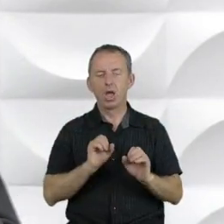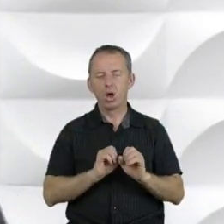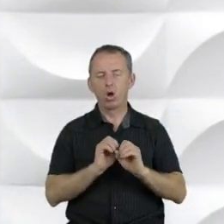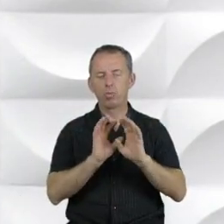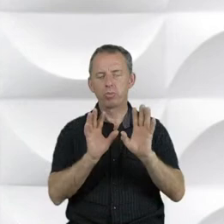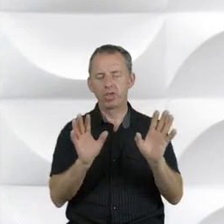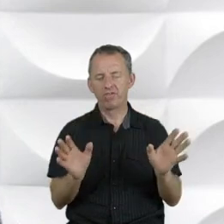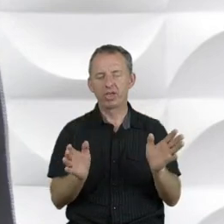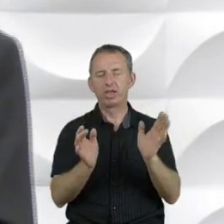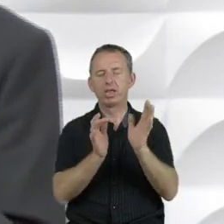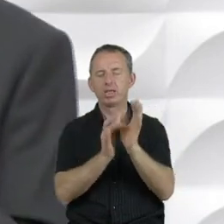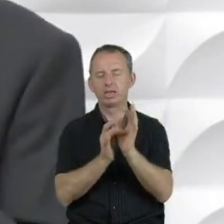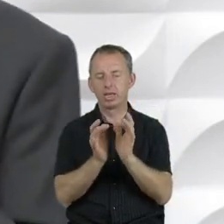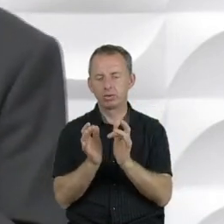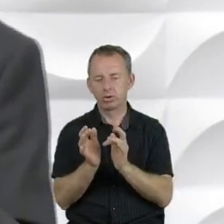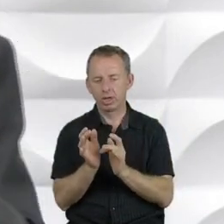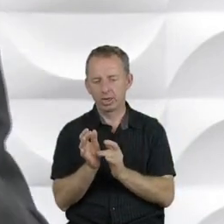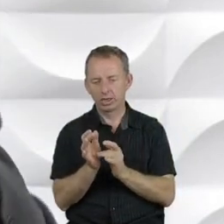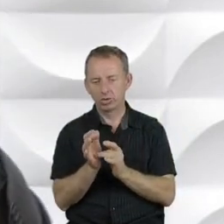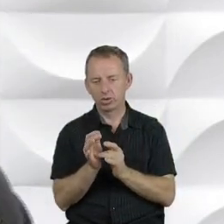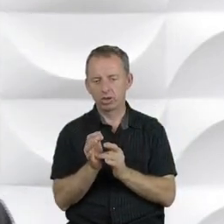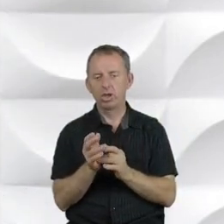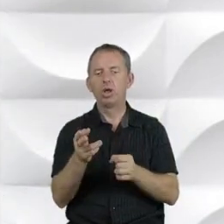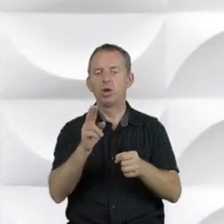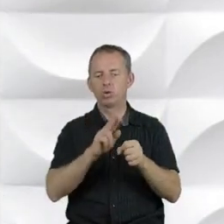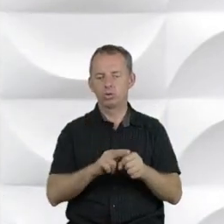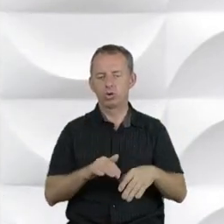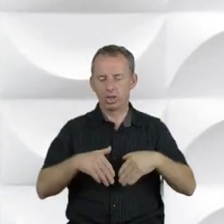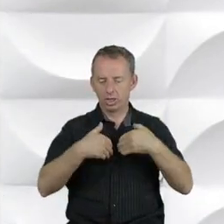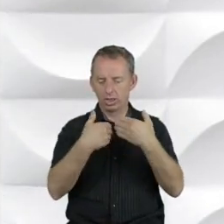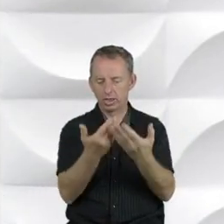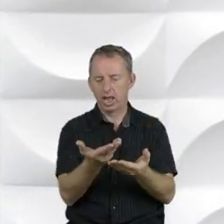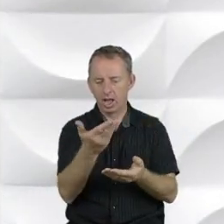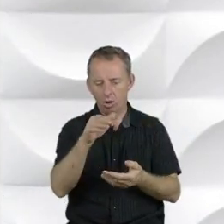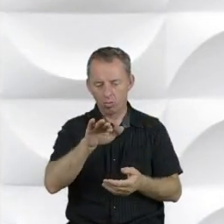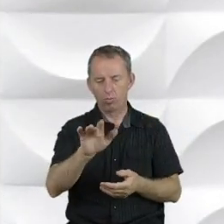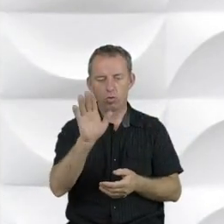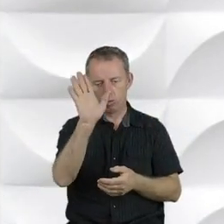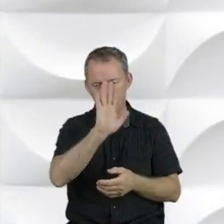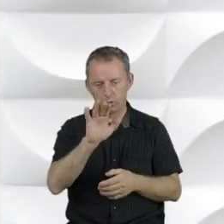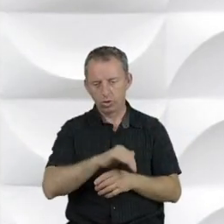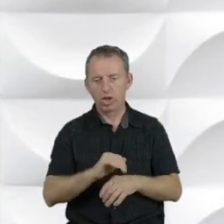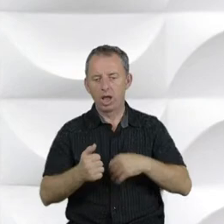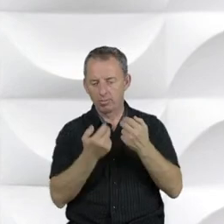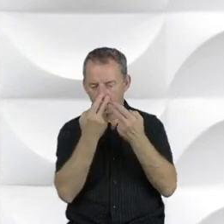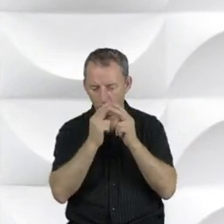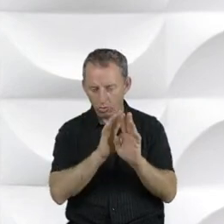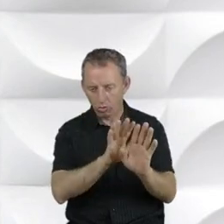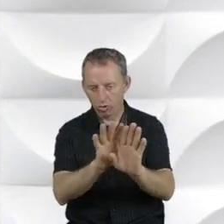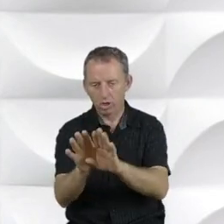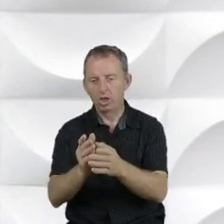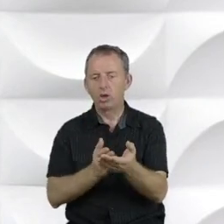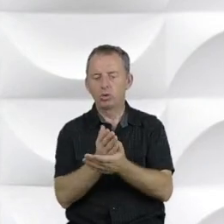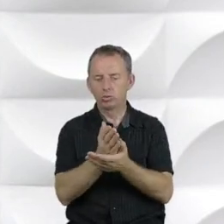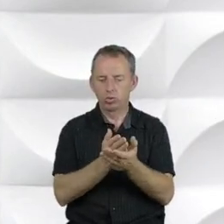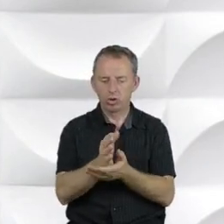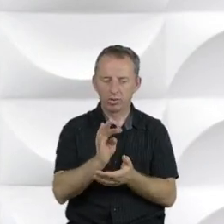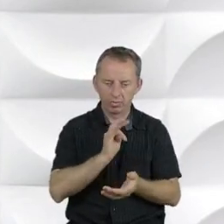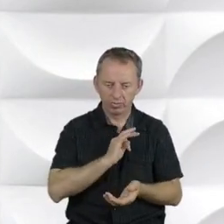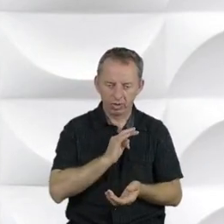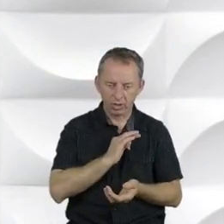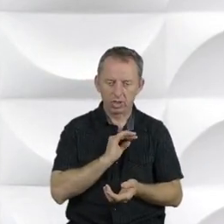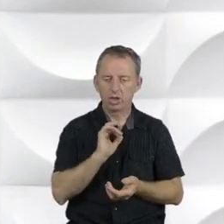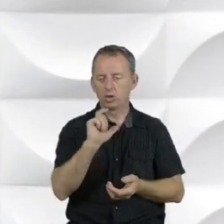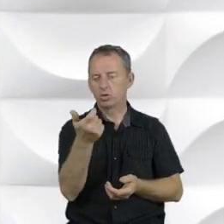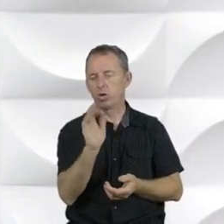Objawienie Jezusa Chrystusa, które dał mu Bóg, aby ukazać sługom swoim, co ma